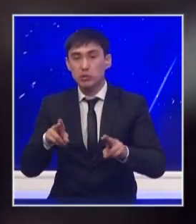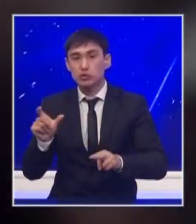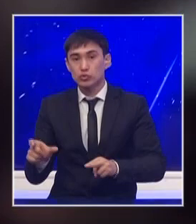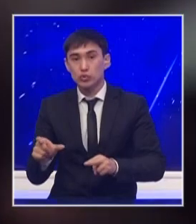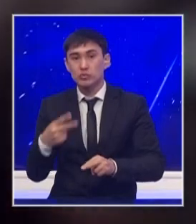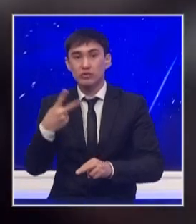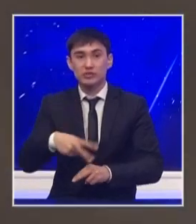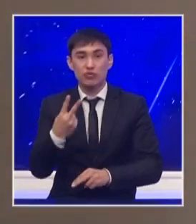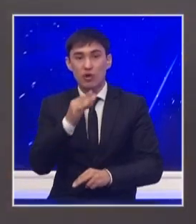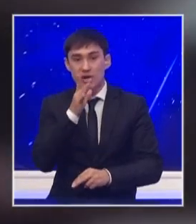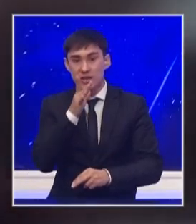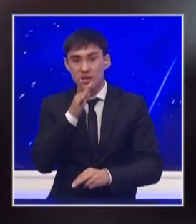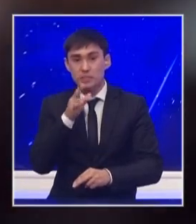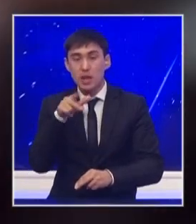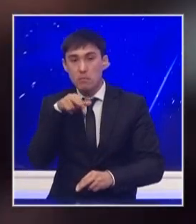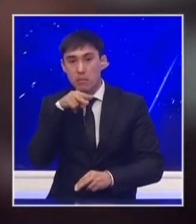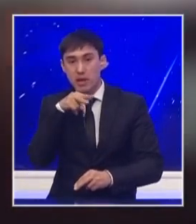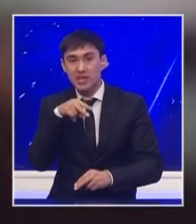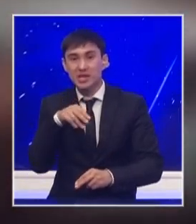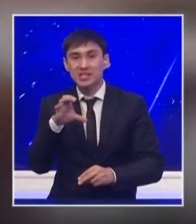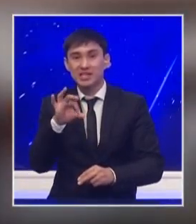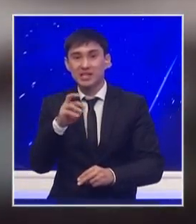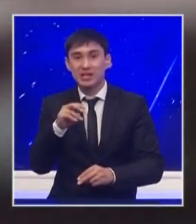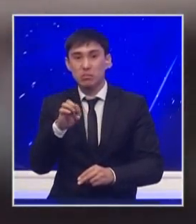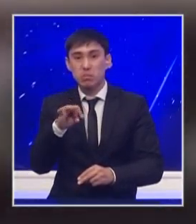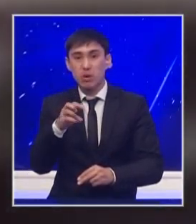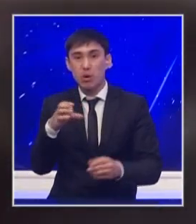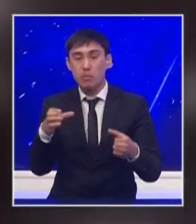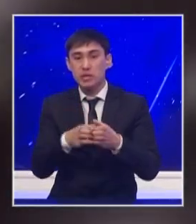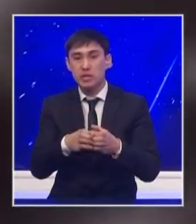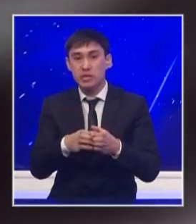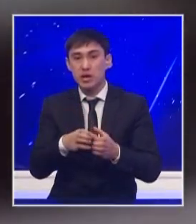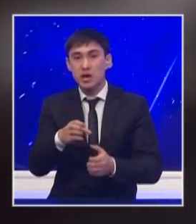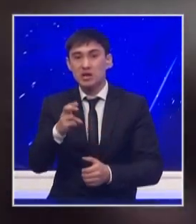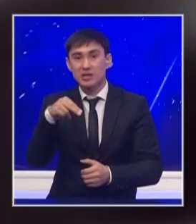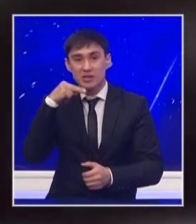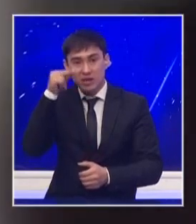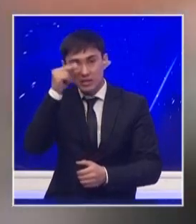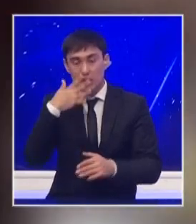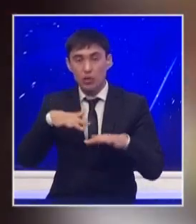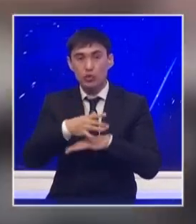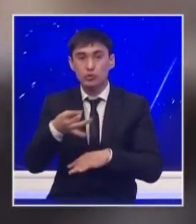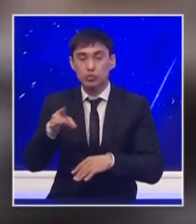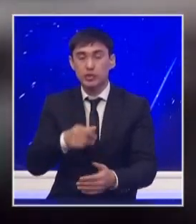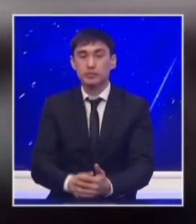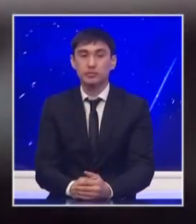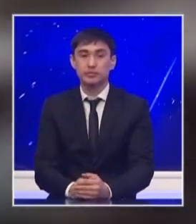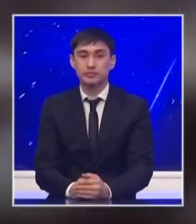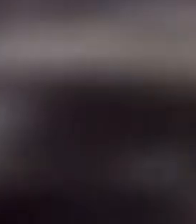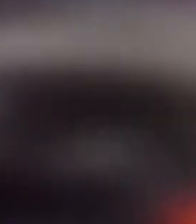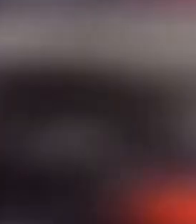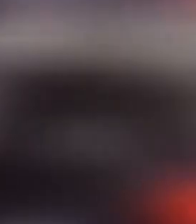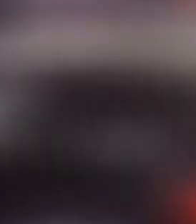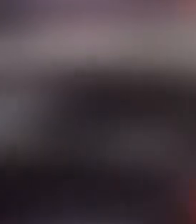оказался 22-летний племянник секретаря провинциального комитета Компартии Китайской Народной республики